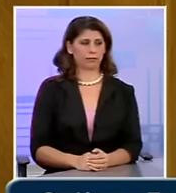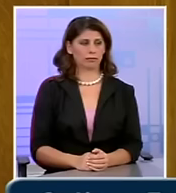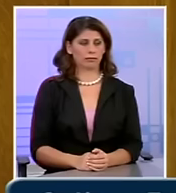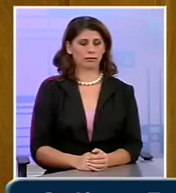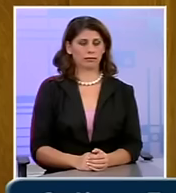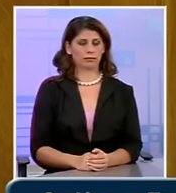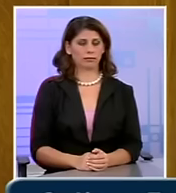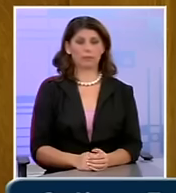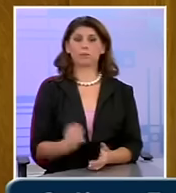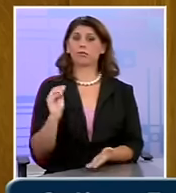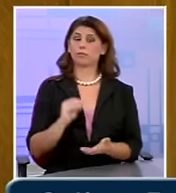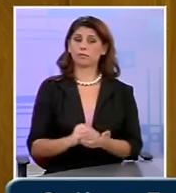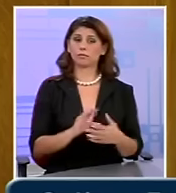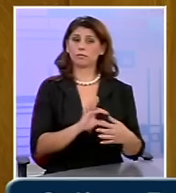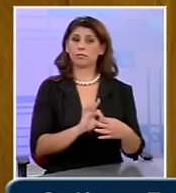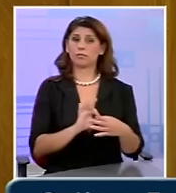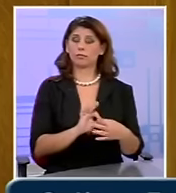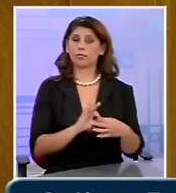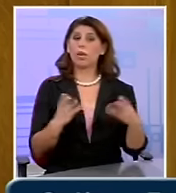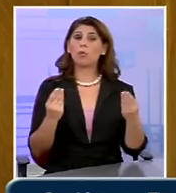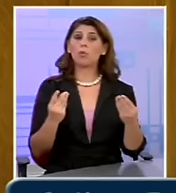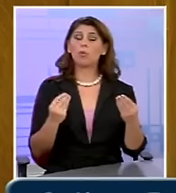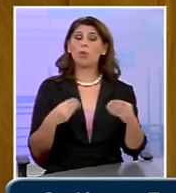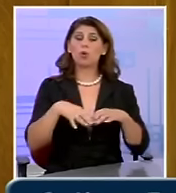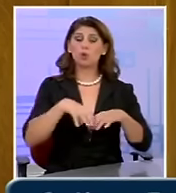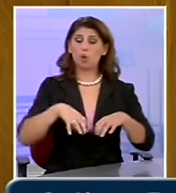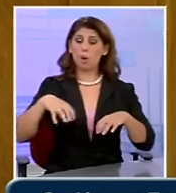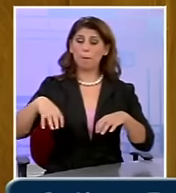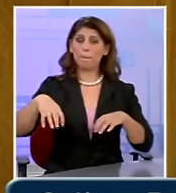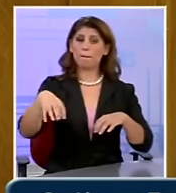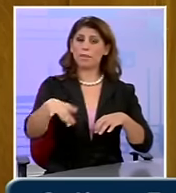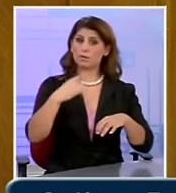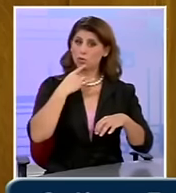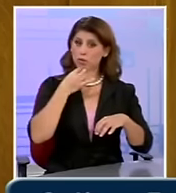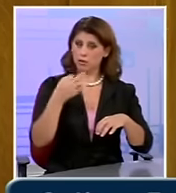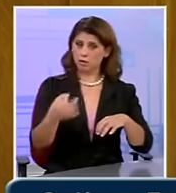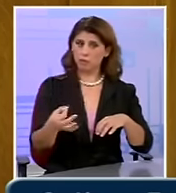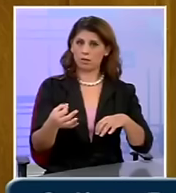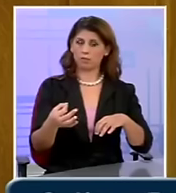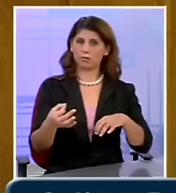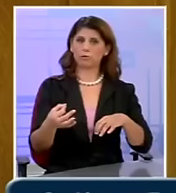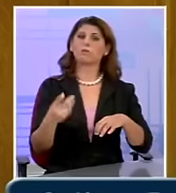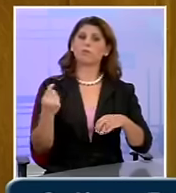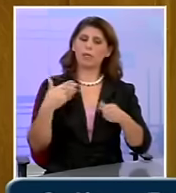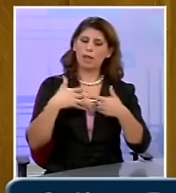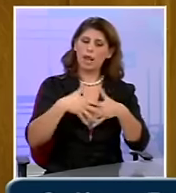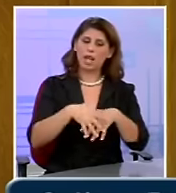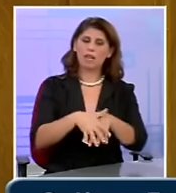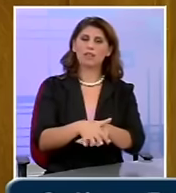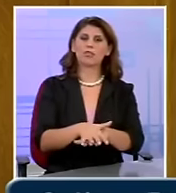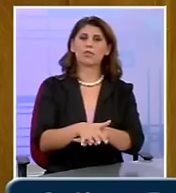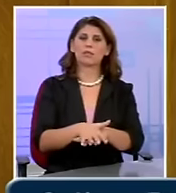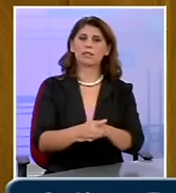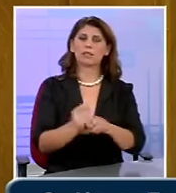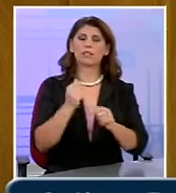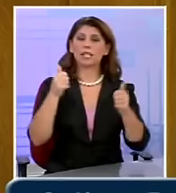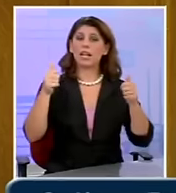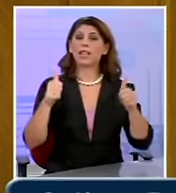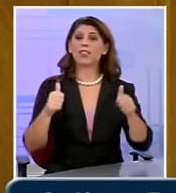επίσης συνεργασία σε πολλούς τομείς, τους οποίους σας ανέφερα, που θα ενσωματωθούν στη